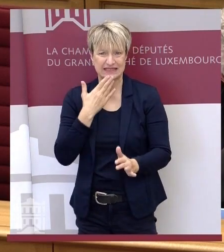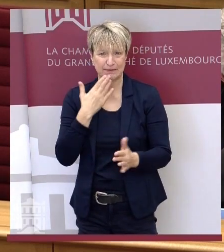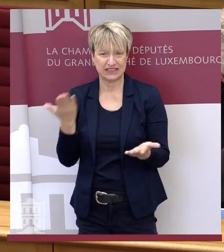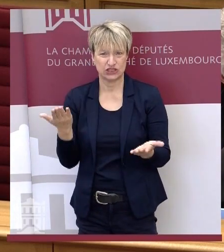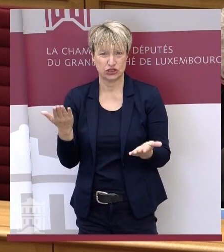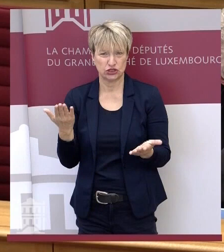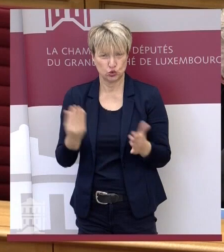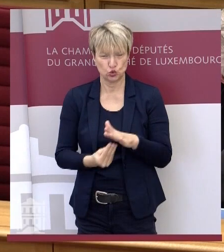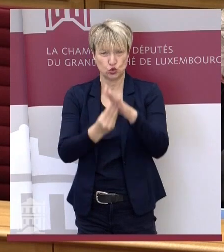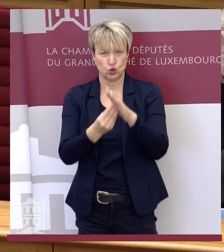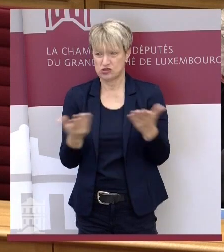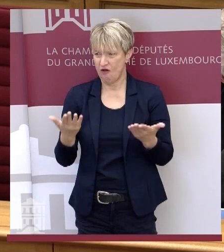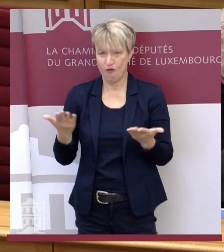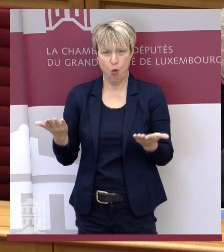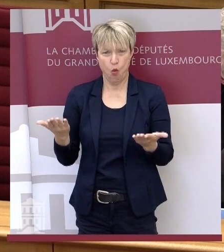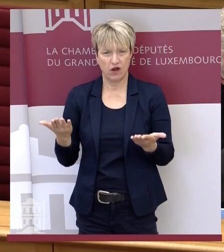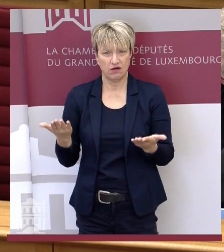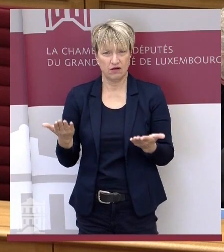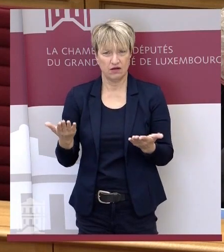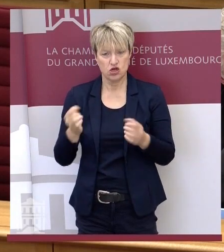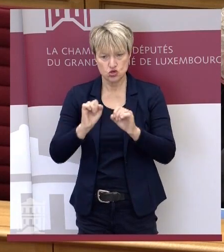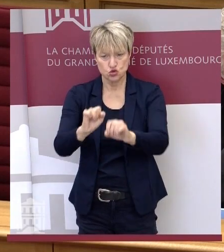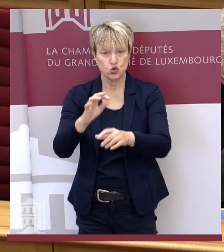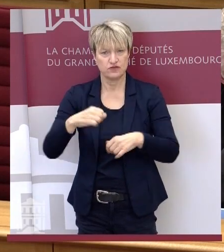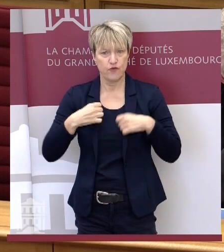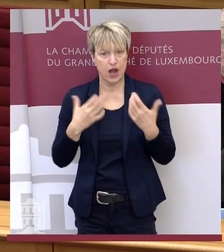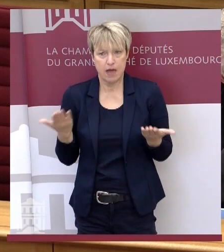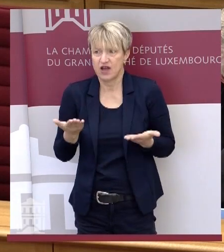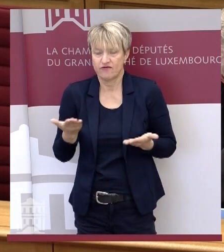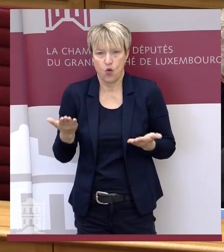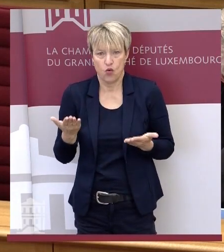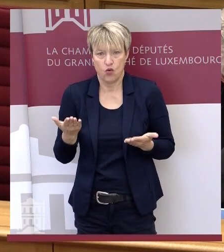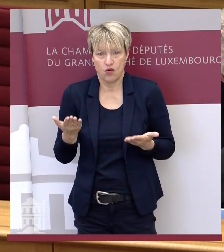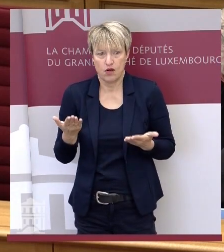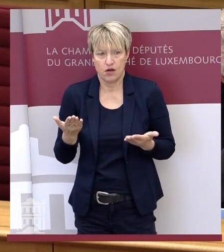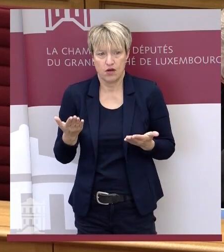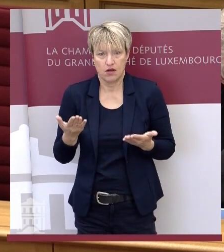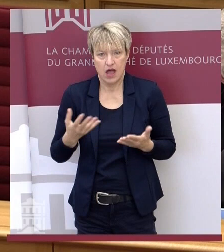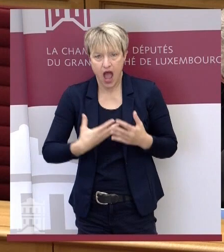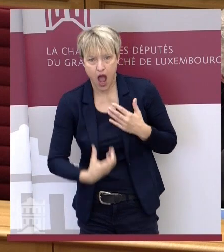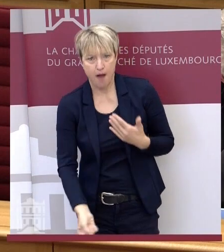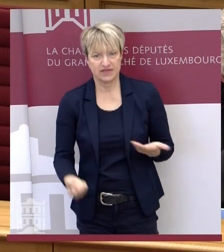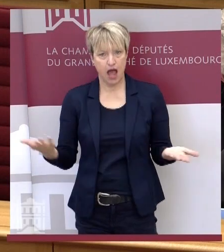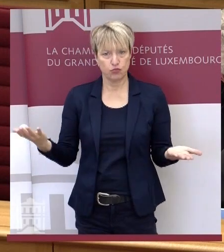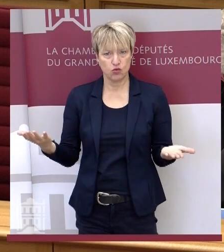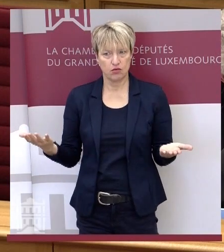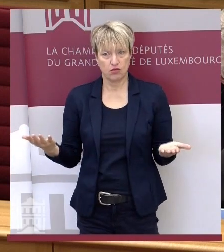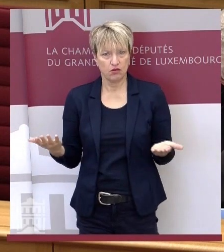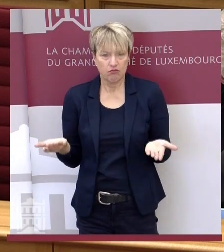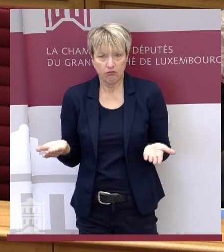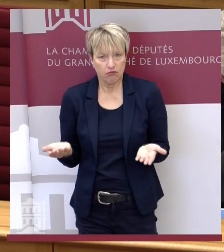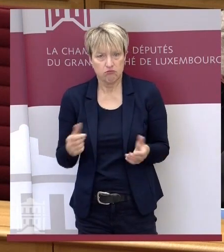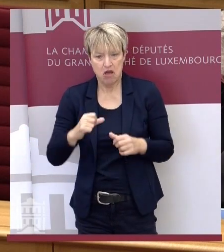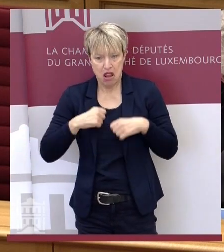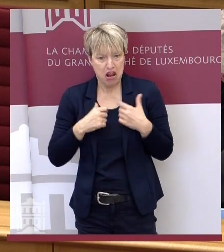zum Leben mit groß geschrieben? Ist das echt bei der Euthanasie oder beim Erwarten, wo Leben immer miteinander konsideriert wird? Ist das echt ob ihrer seid